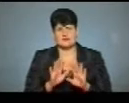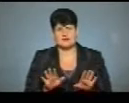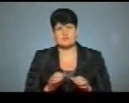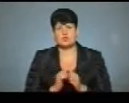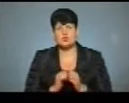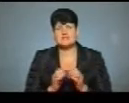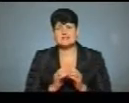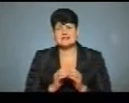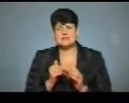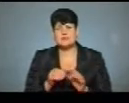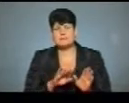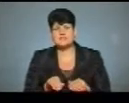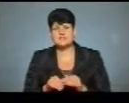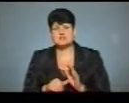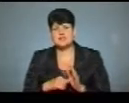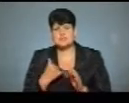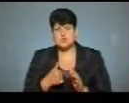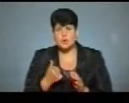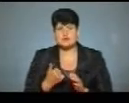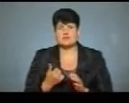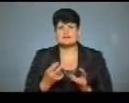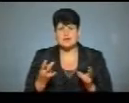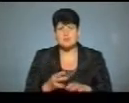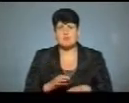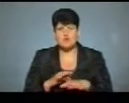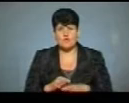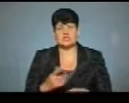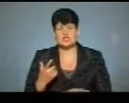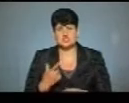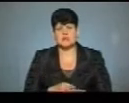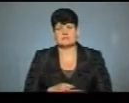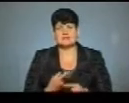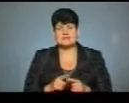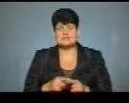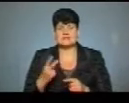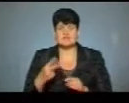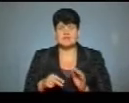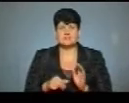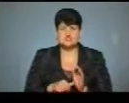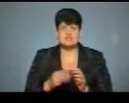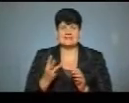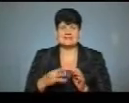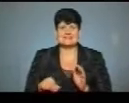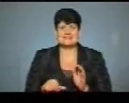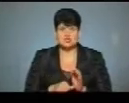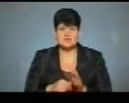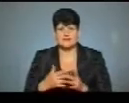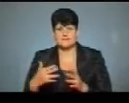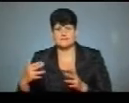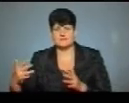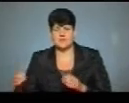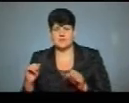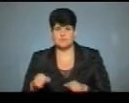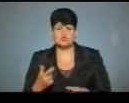кожних 10 років після 16 років від дифтерії правця і так треба проводити щеплення. Це 26-36 років і так далі. Тобто можна прямо